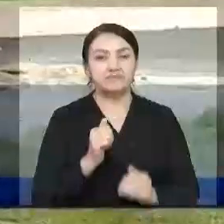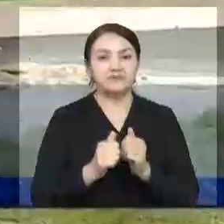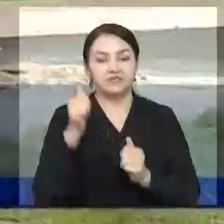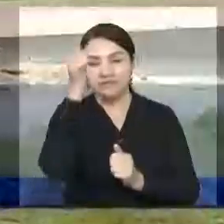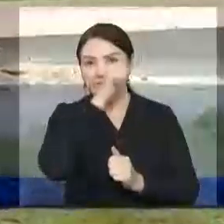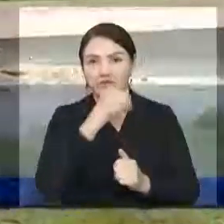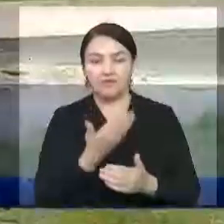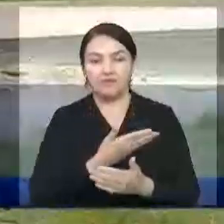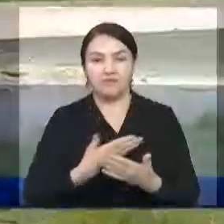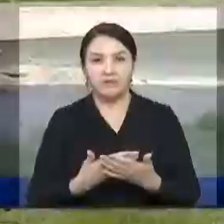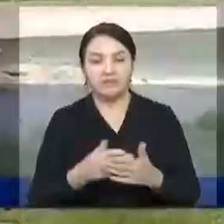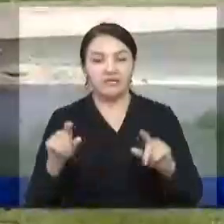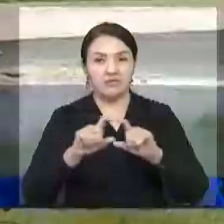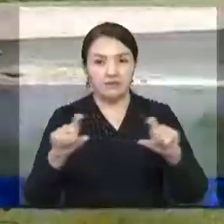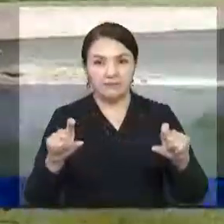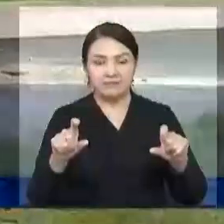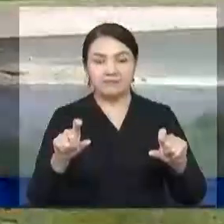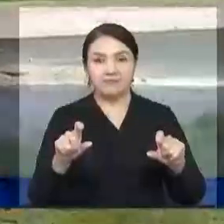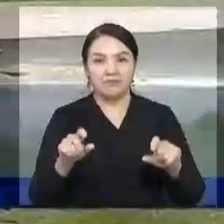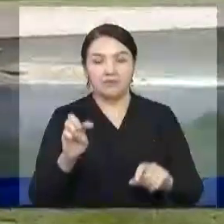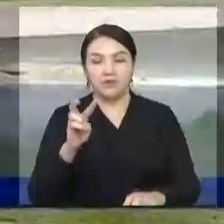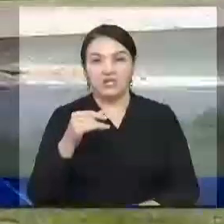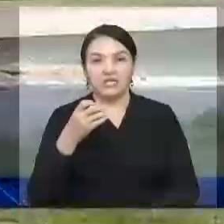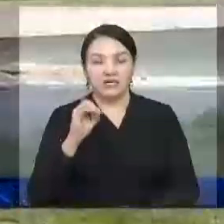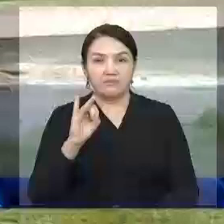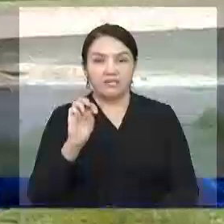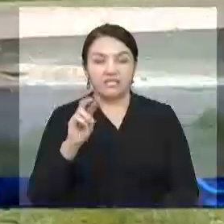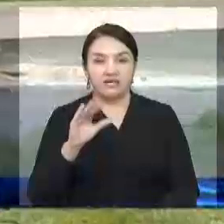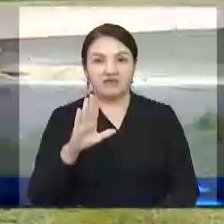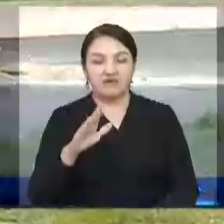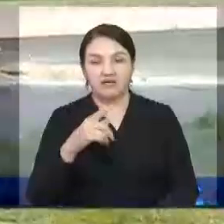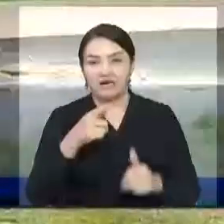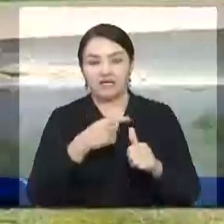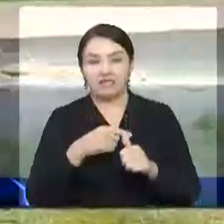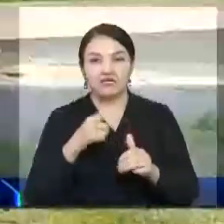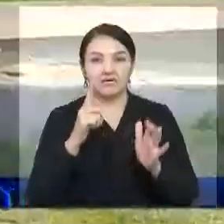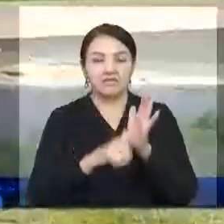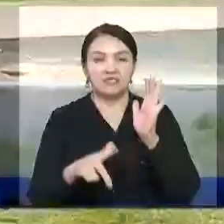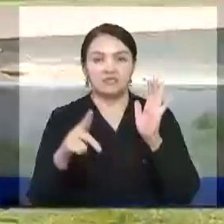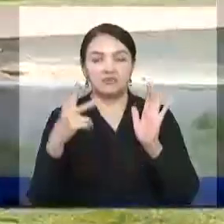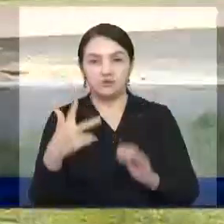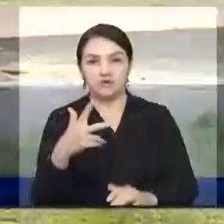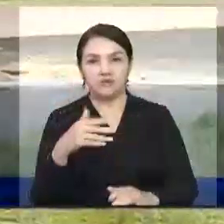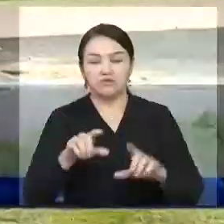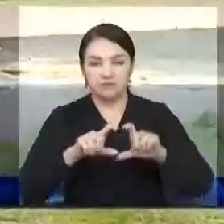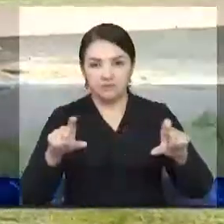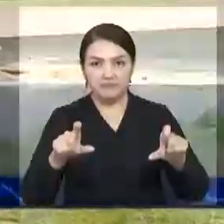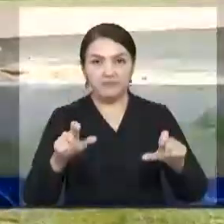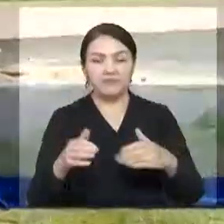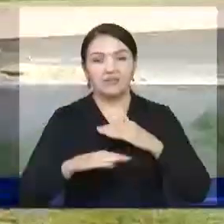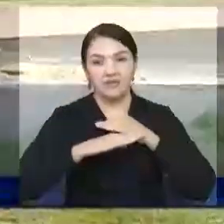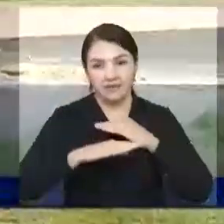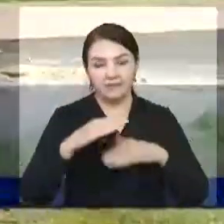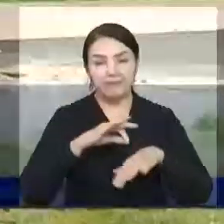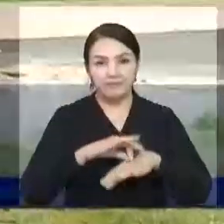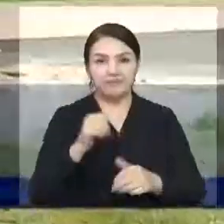осындай біздің мектепте Мұқағали Мақатаев атындағы нөмірі 73-ші жалпы білім беретін орта мектептің алаңында